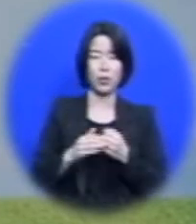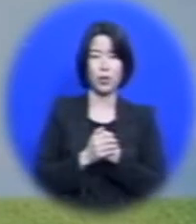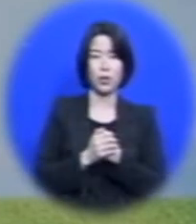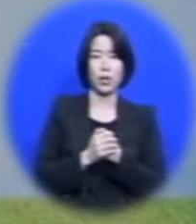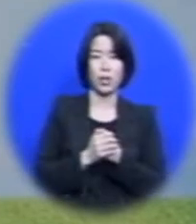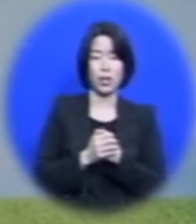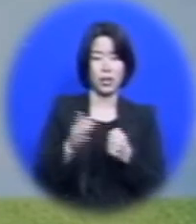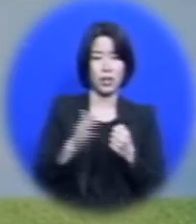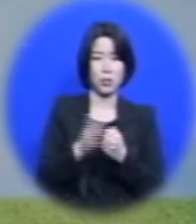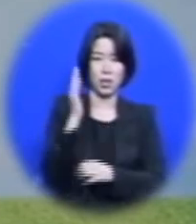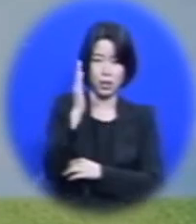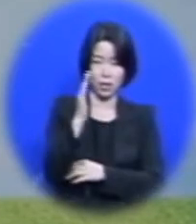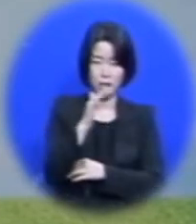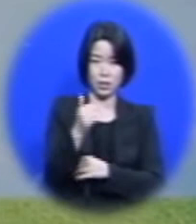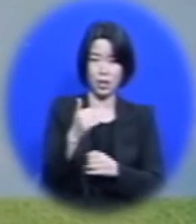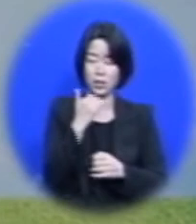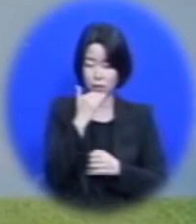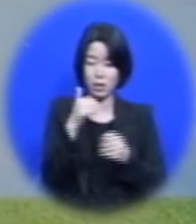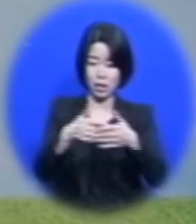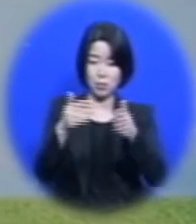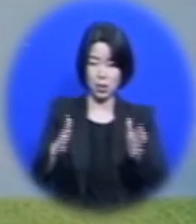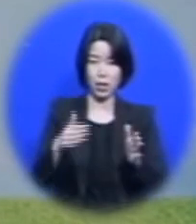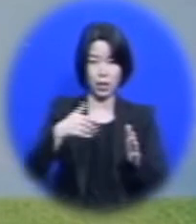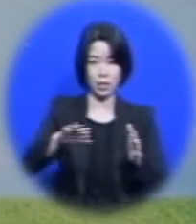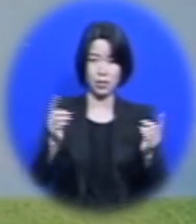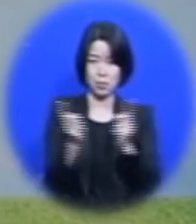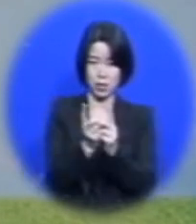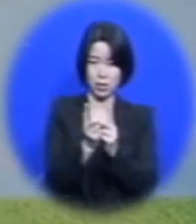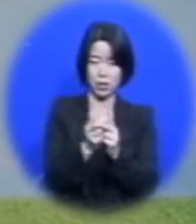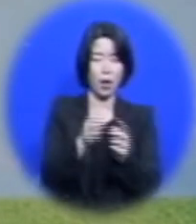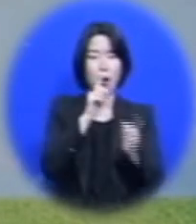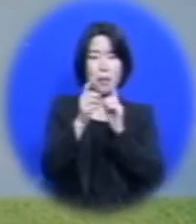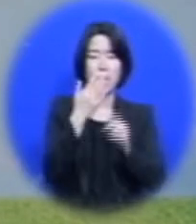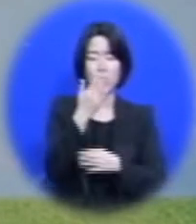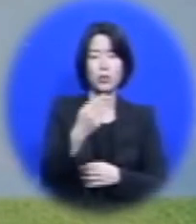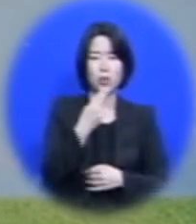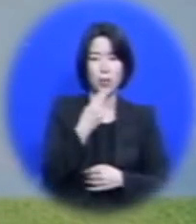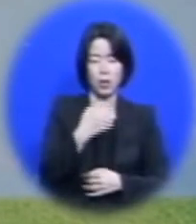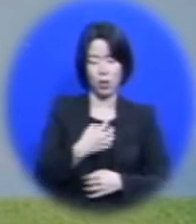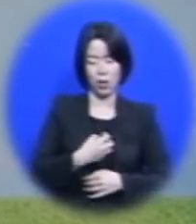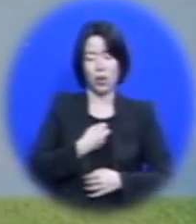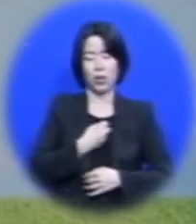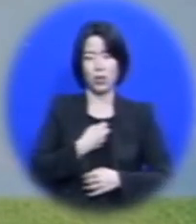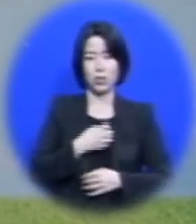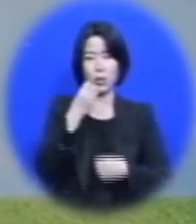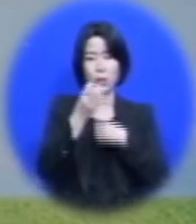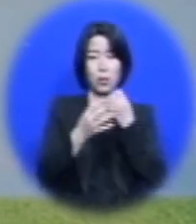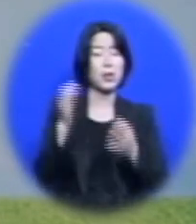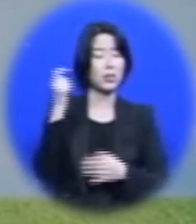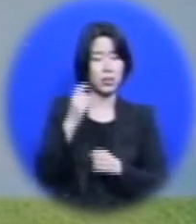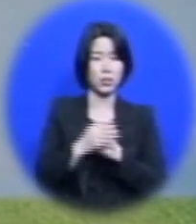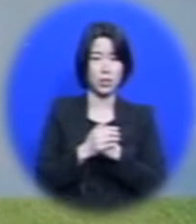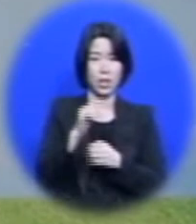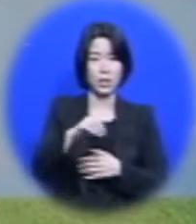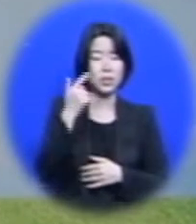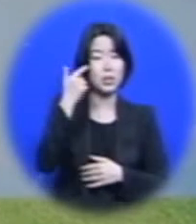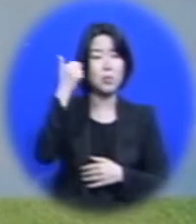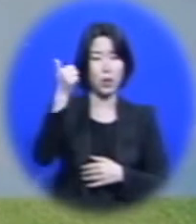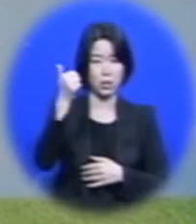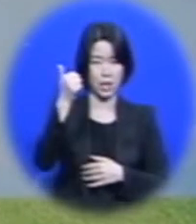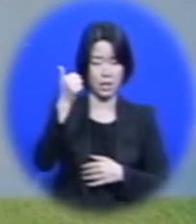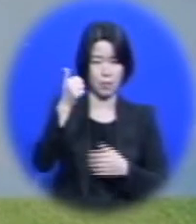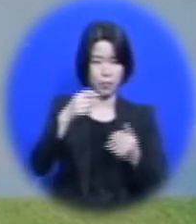강사 대기실에 가서 만났습니다. 그리고는 말할 수 없는 충격적인 고백을 들었습니다. 그 목사님의